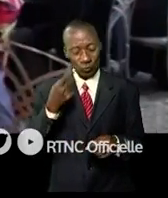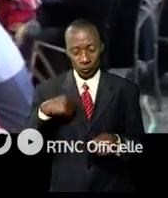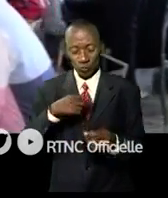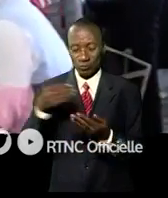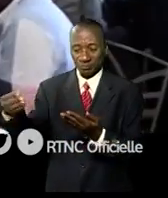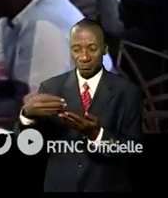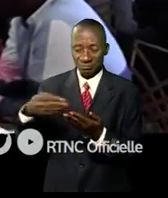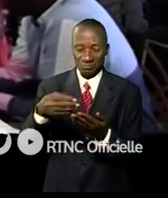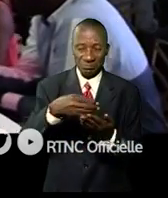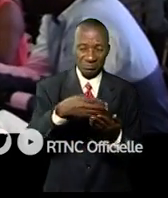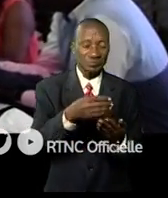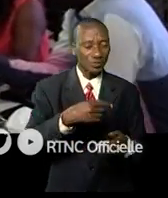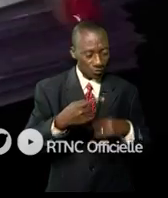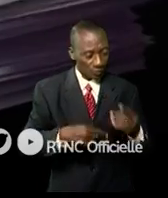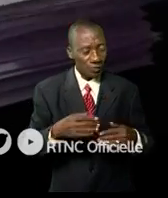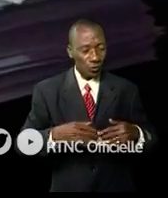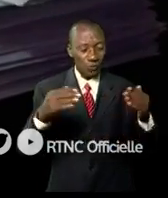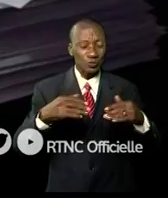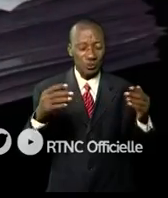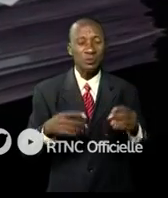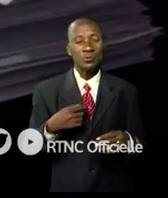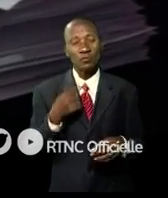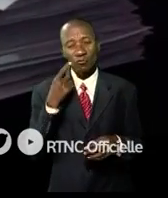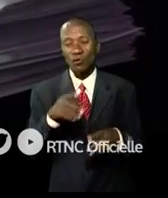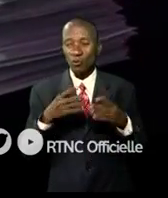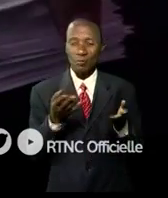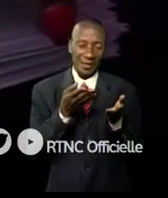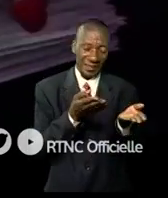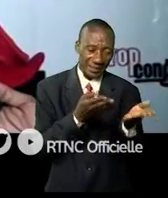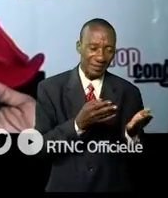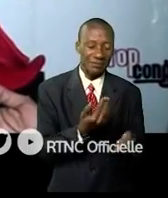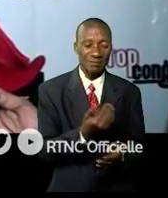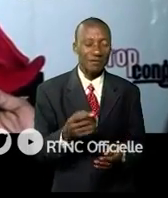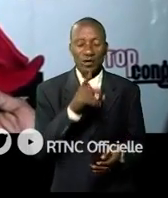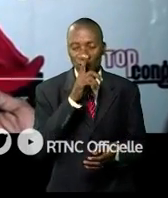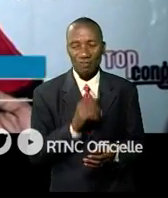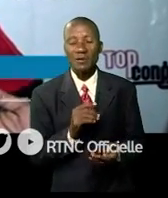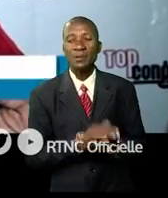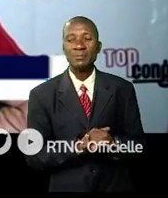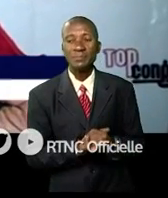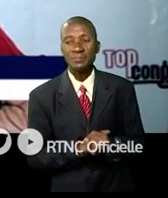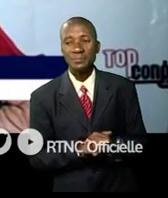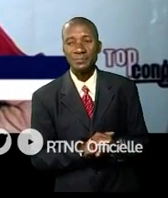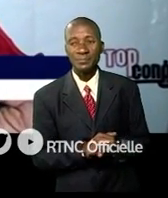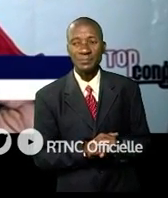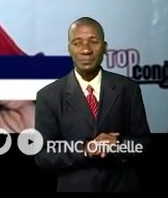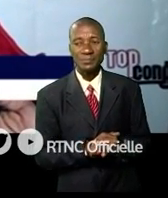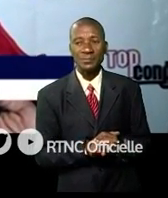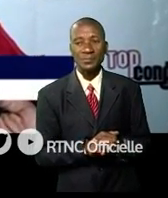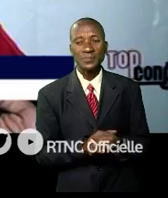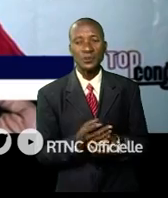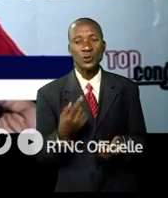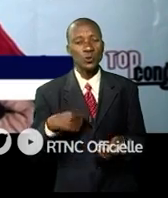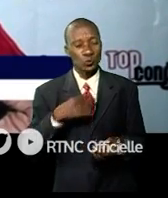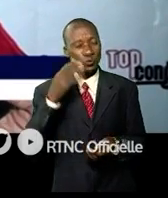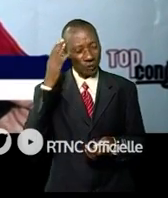va commencer à Kinshasa et on verra au fur et à mesure comment on va faire dans les autres provinces. On se rend compte qu'il y a de plus en plus de personnes qui s'engagent dans cette lutte. Donc